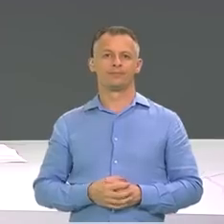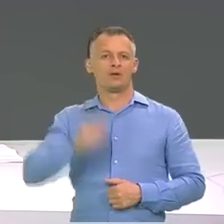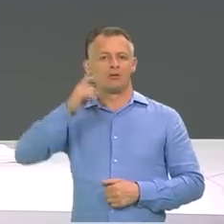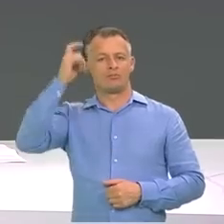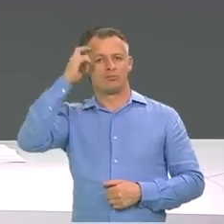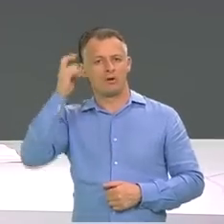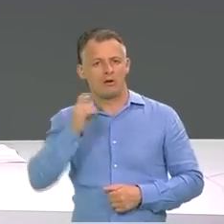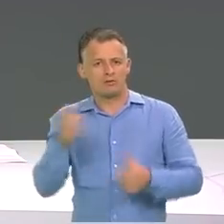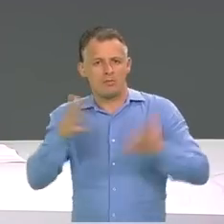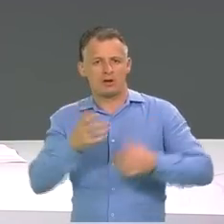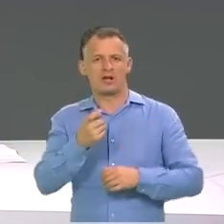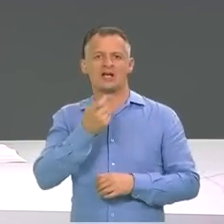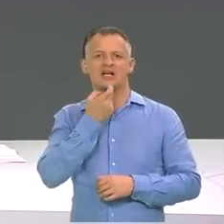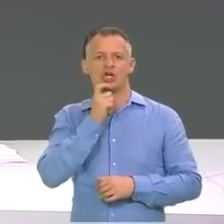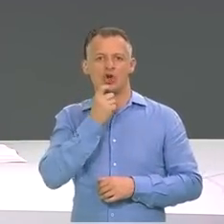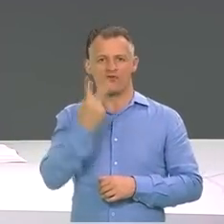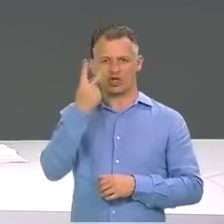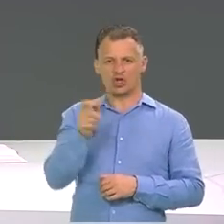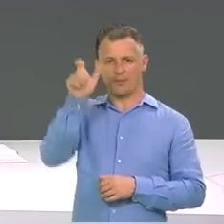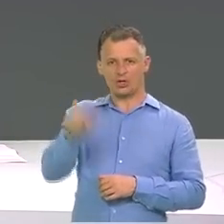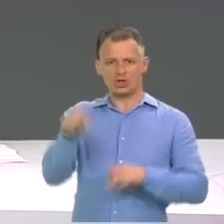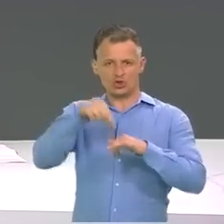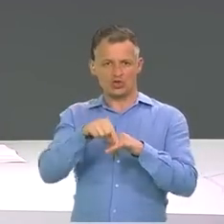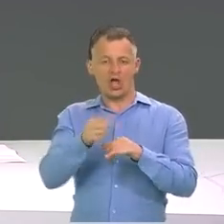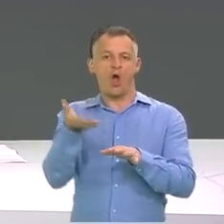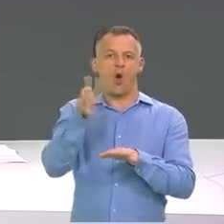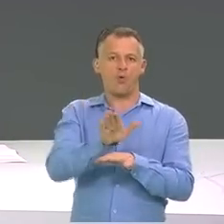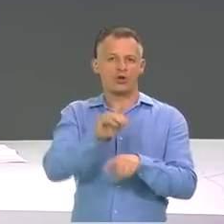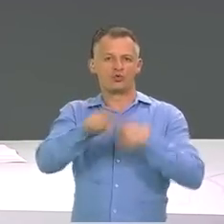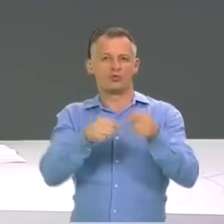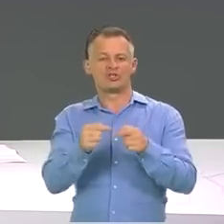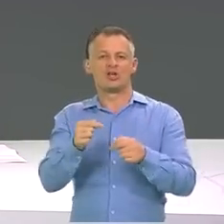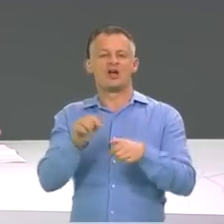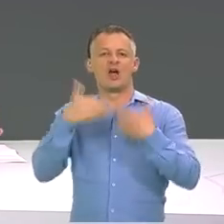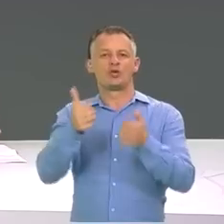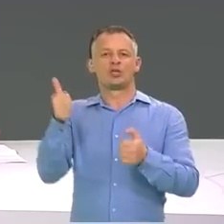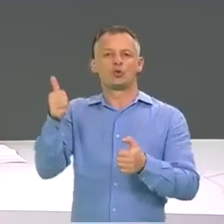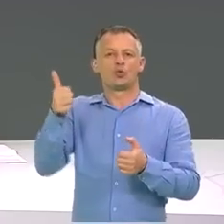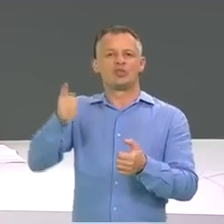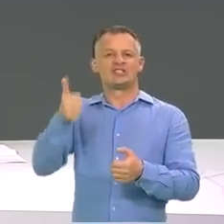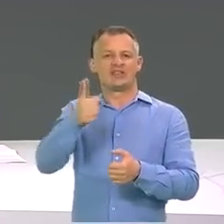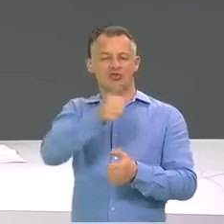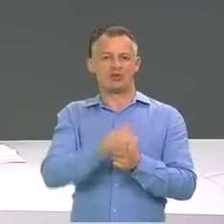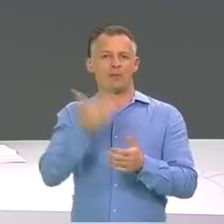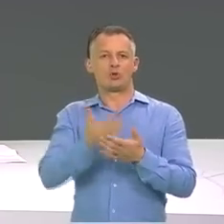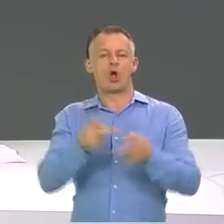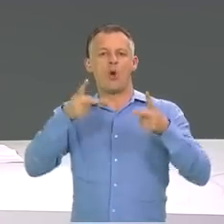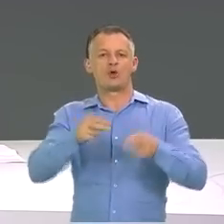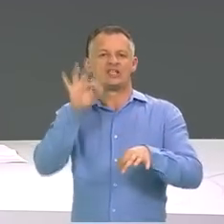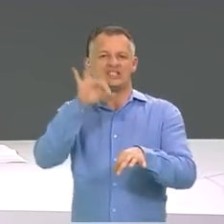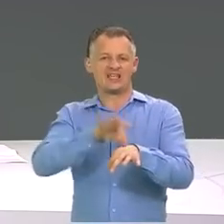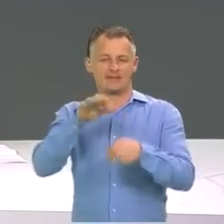Tragedie la Craiova. Doi soți au murit după ce s-au intoxicat cu insecticid. Deranjați de insectele din casă, au încercat să scape de ele. Au fost